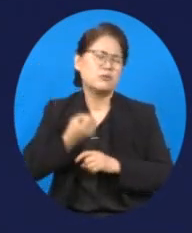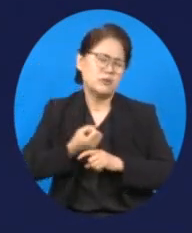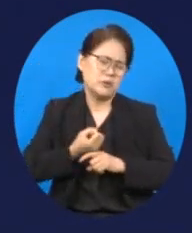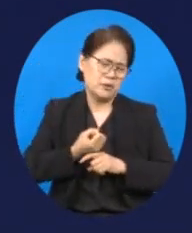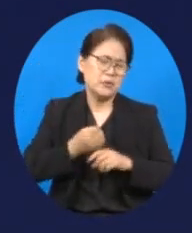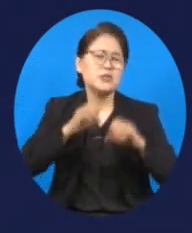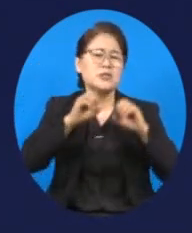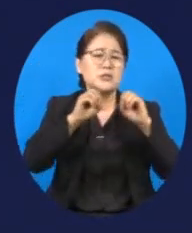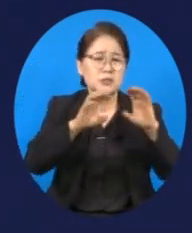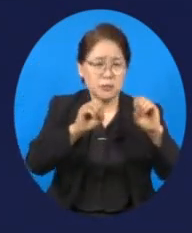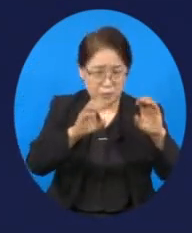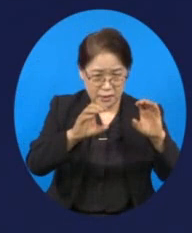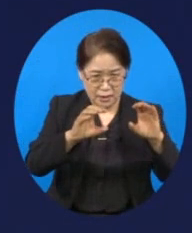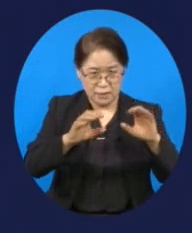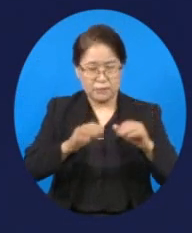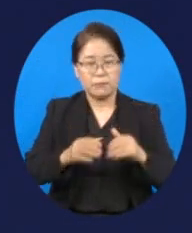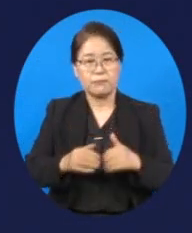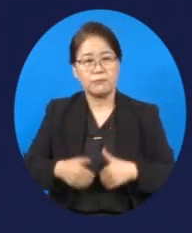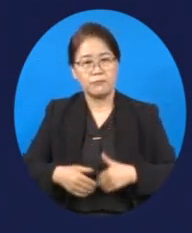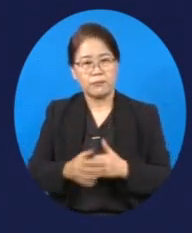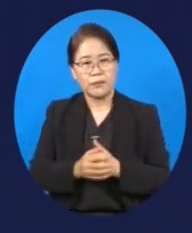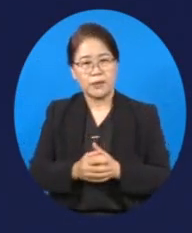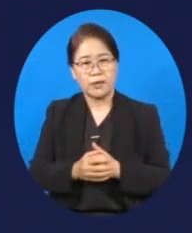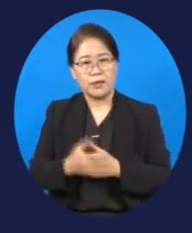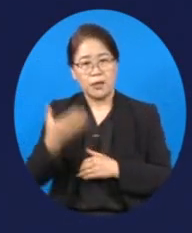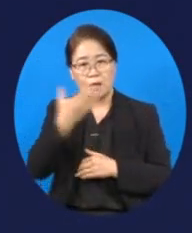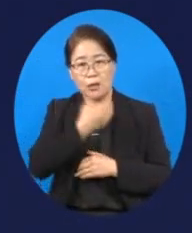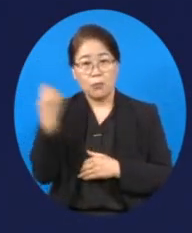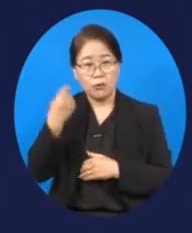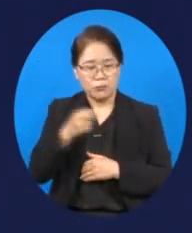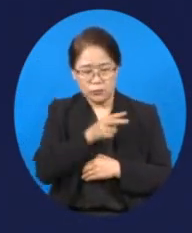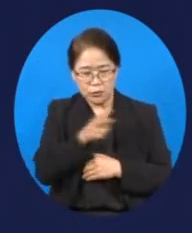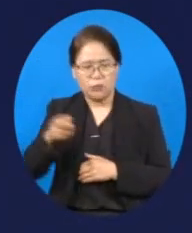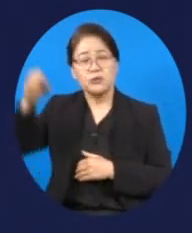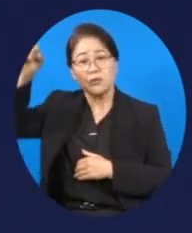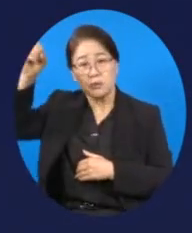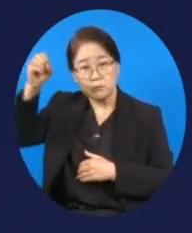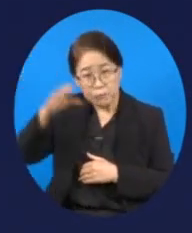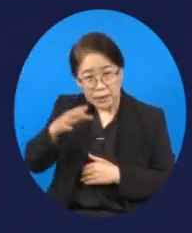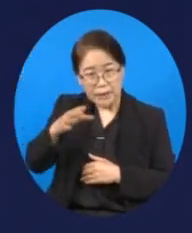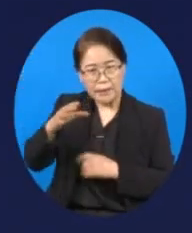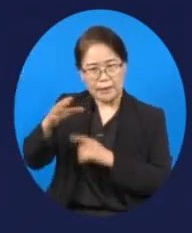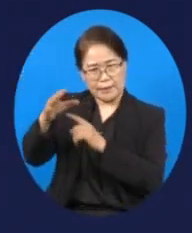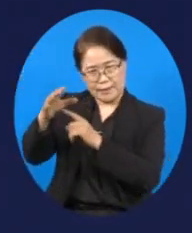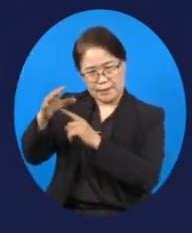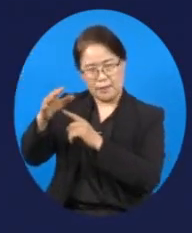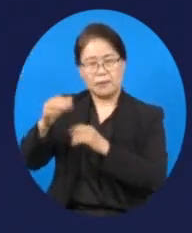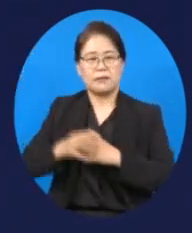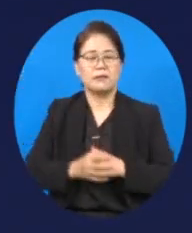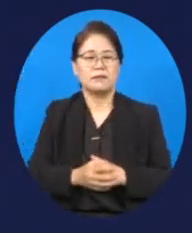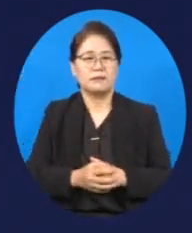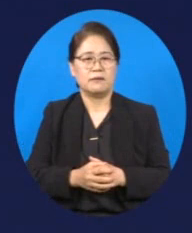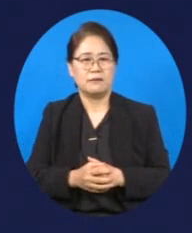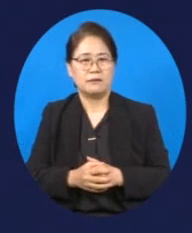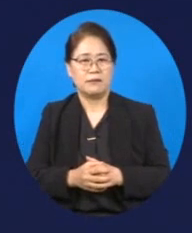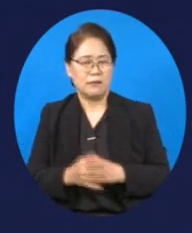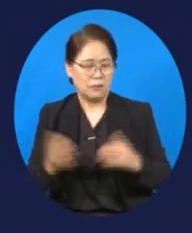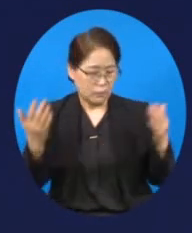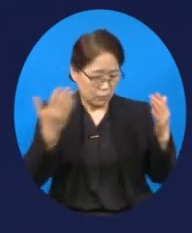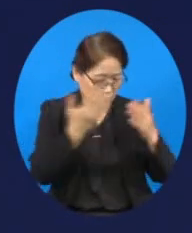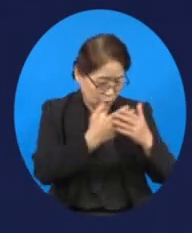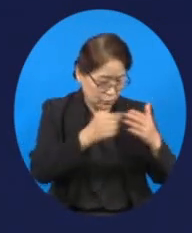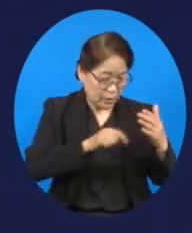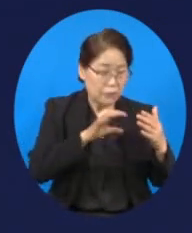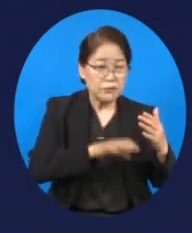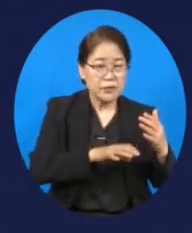여러분 복음은 빛입니다 그러므로 어둠 가운데 있는 자들이 오늘 저와 여러분들이